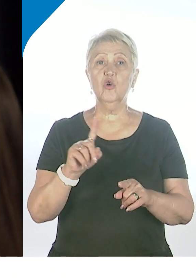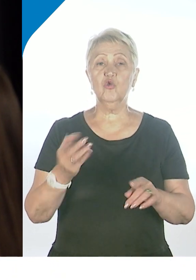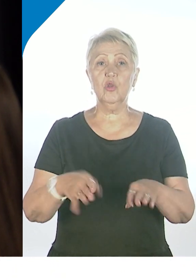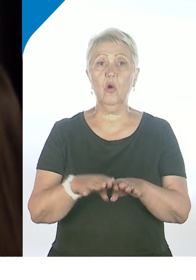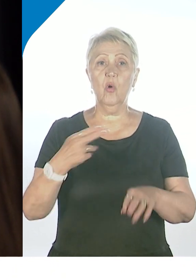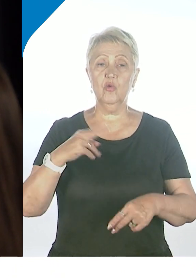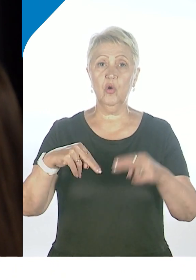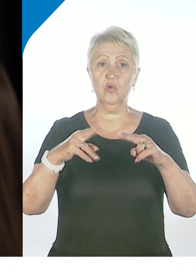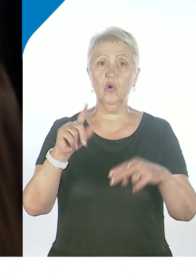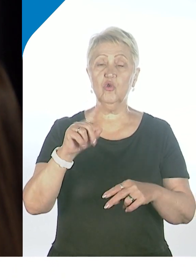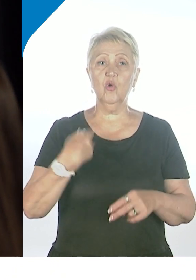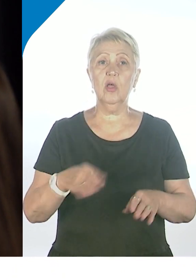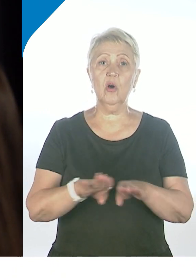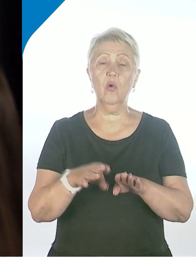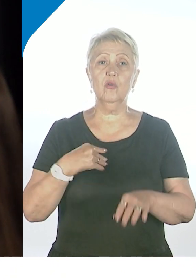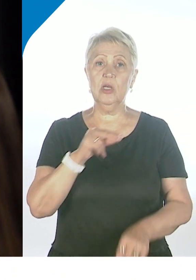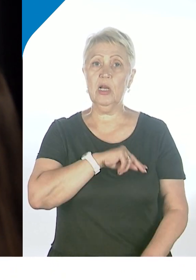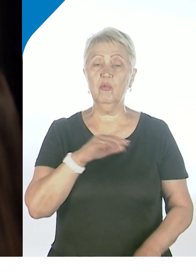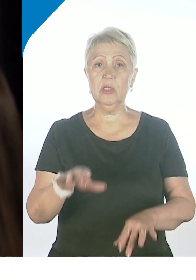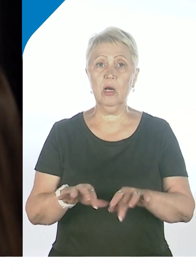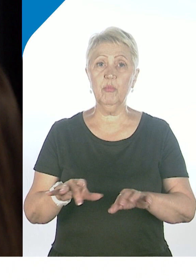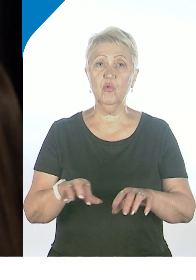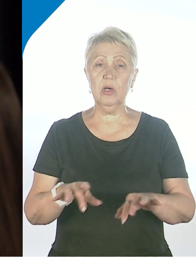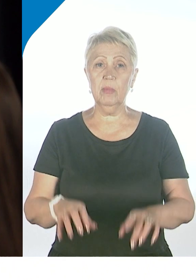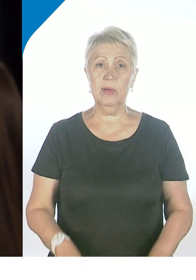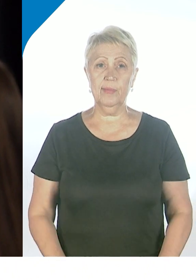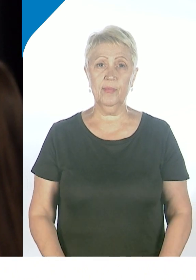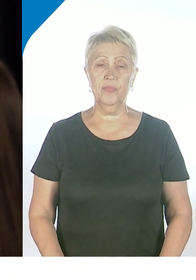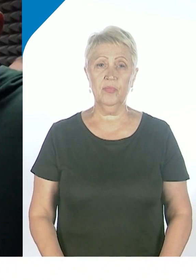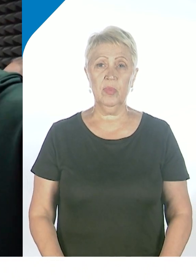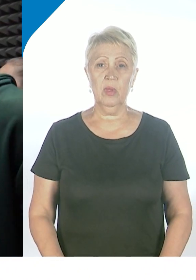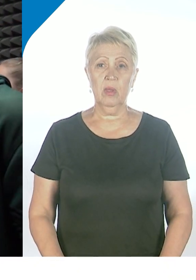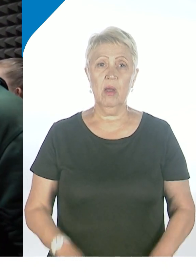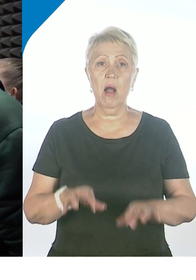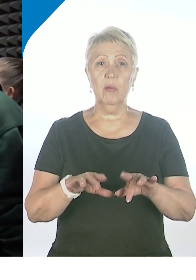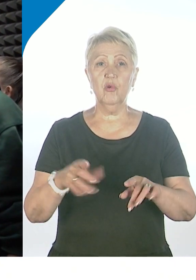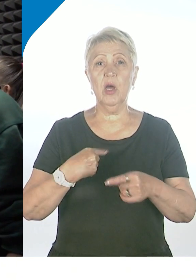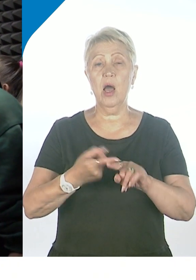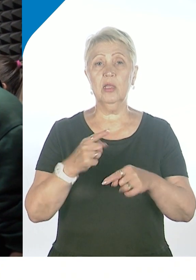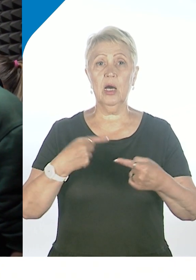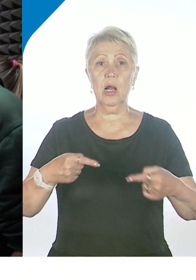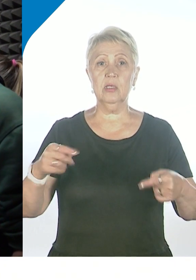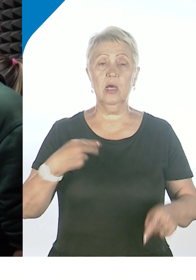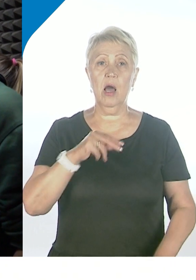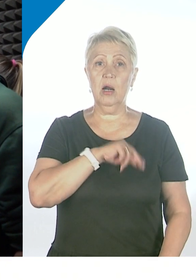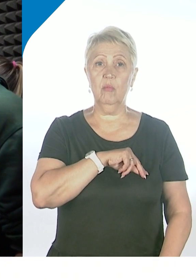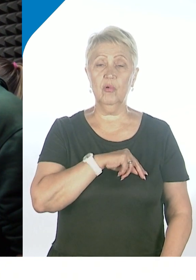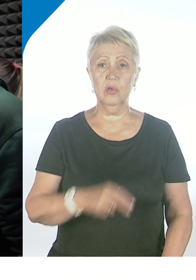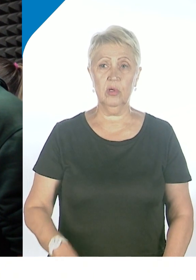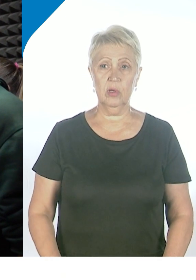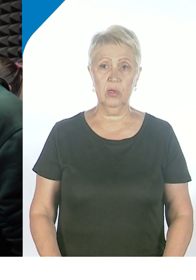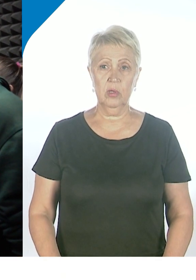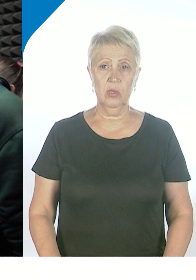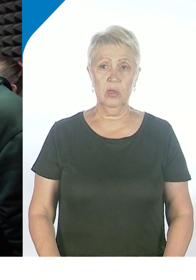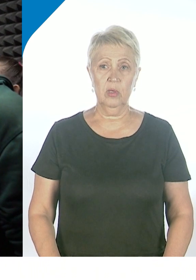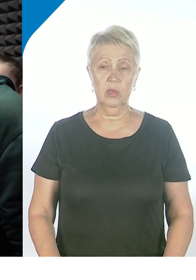там, работать за компьютером, да, но опять же за компьютером это разные варианты работы. И все. То